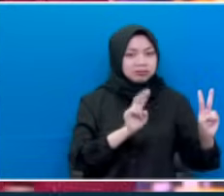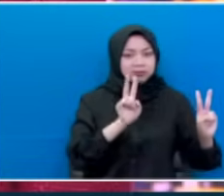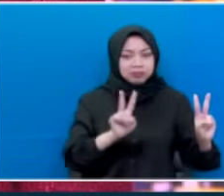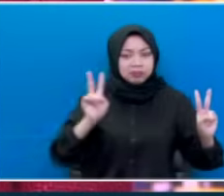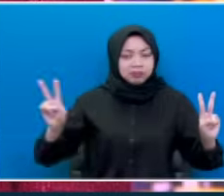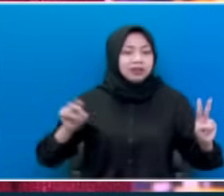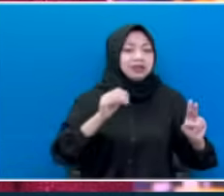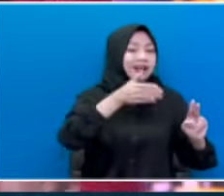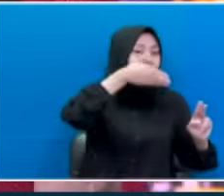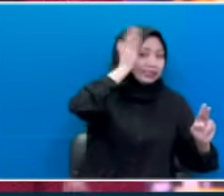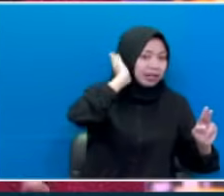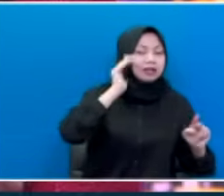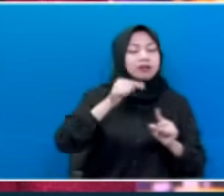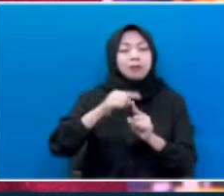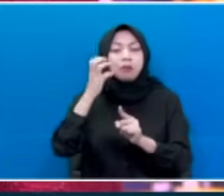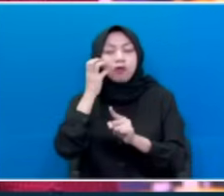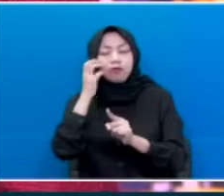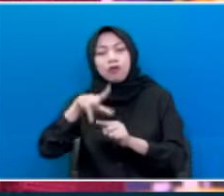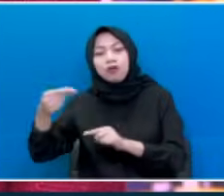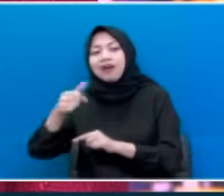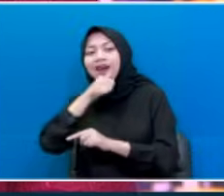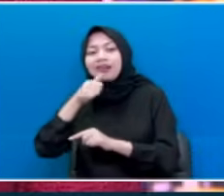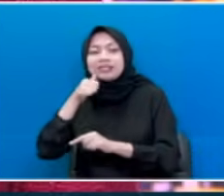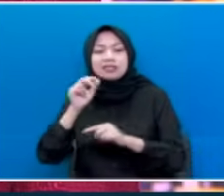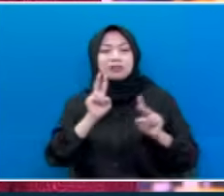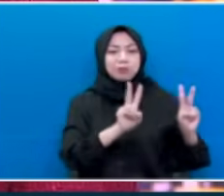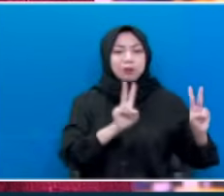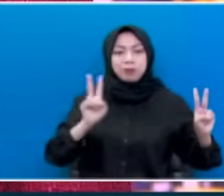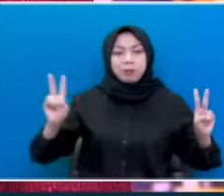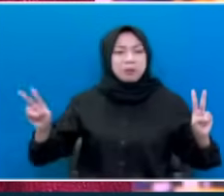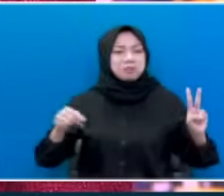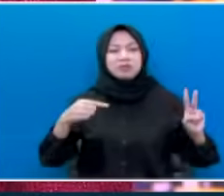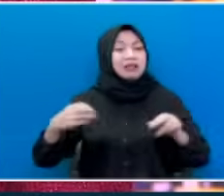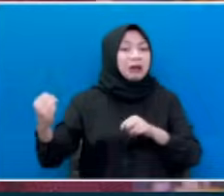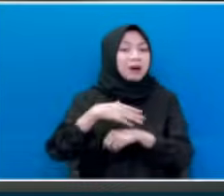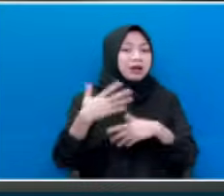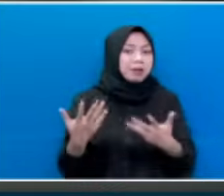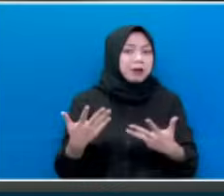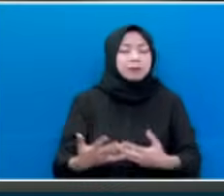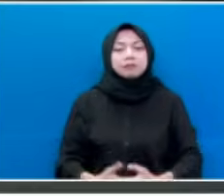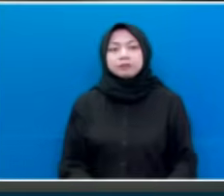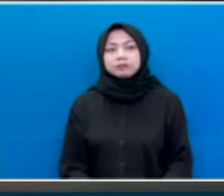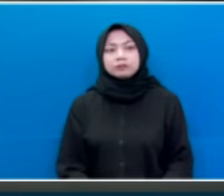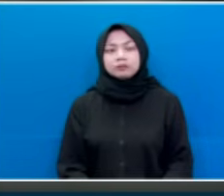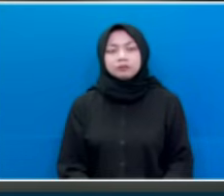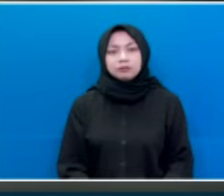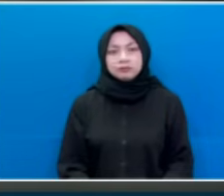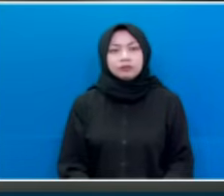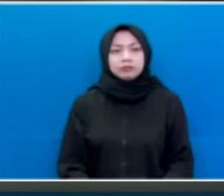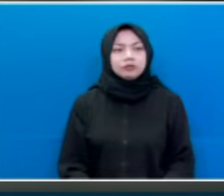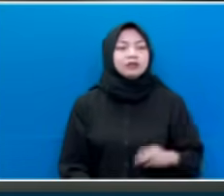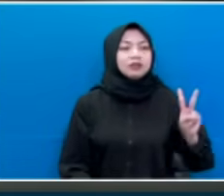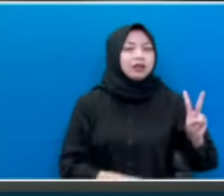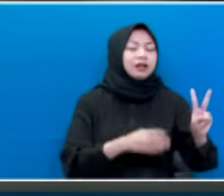jugaon yang lain gjar m ini kan e dari tiga pasang ini